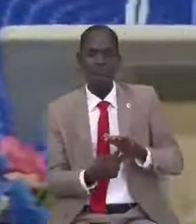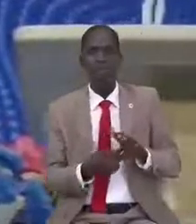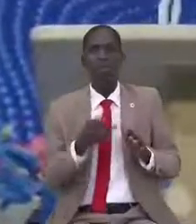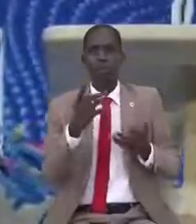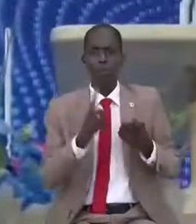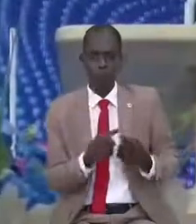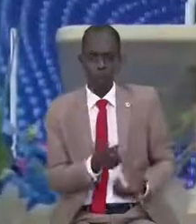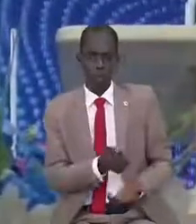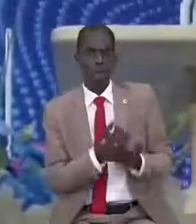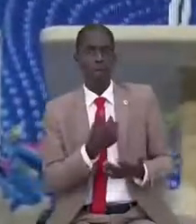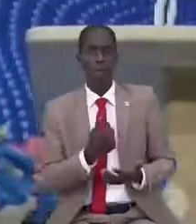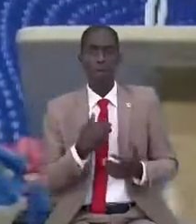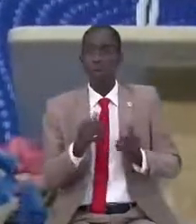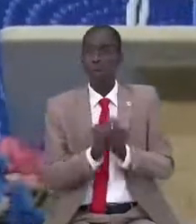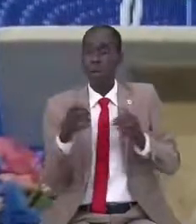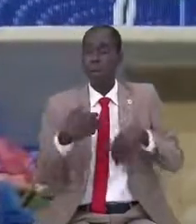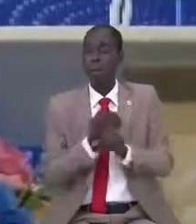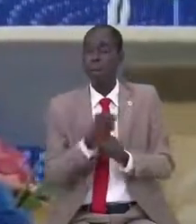objectif, tu veux me corriger